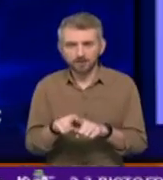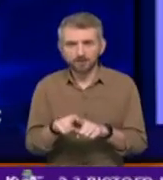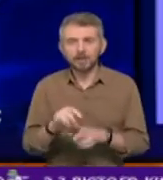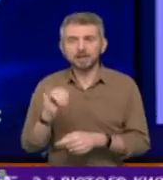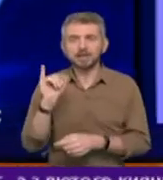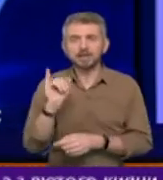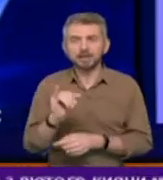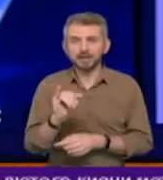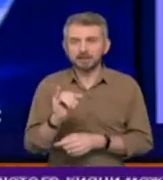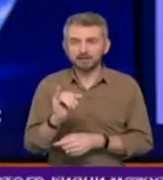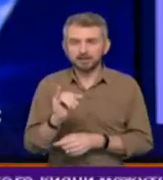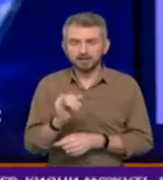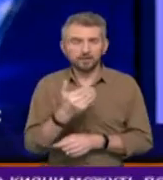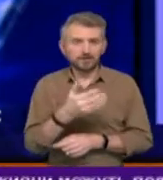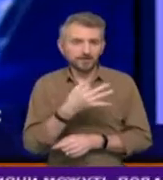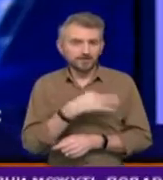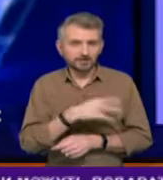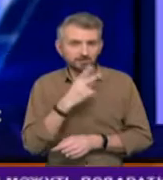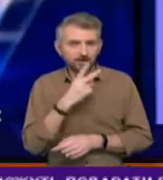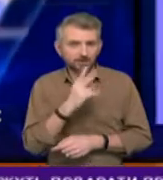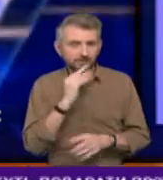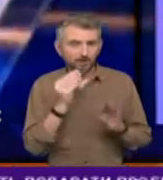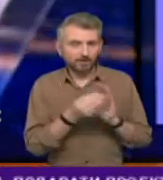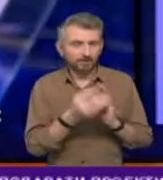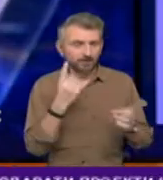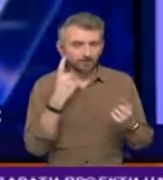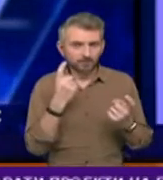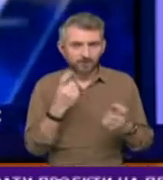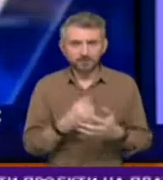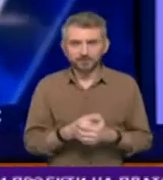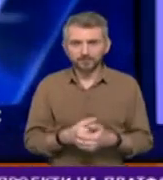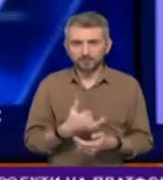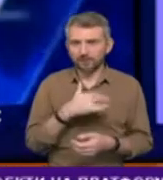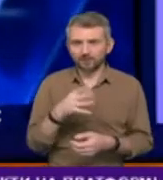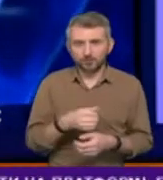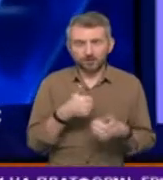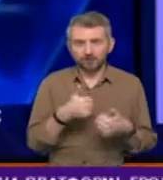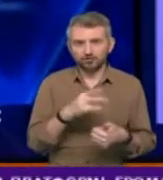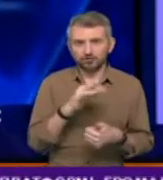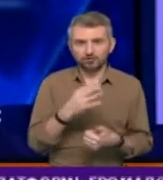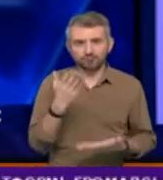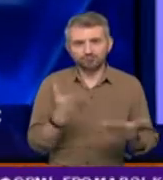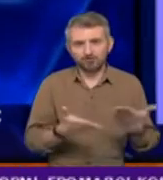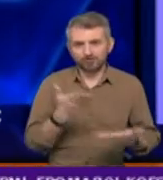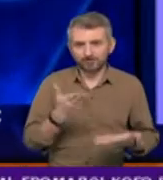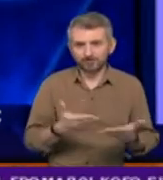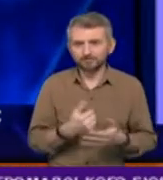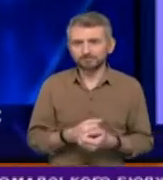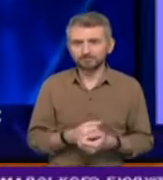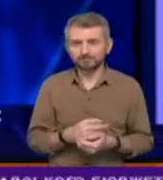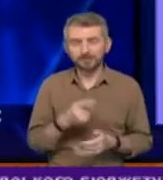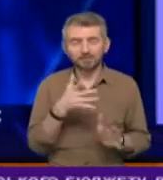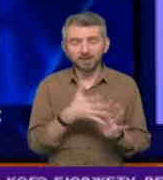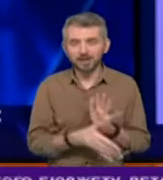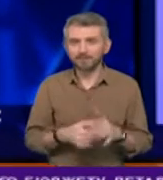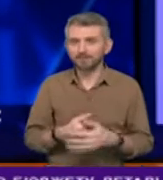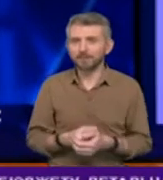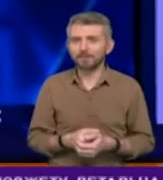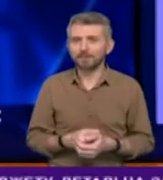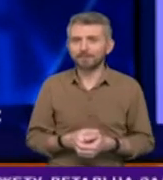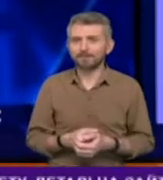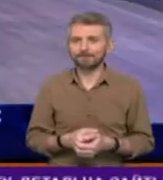тестування, позбавляємо права його складати. Це тестування, якщо ми говоримо про українську мову, то це означає, що цей рік для особи